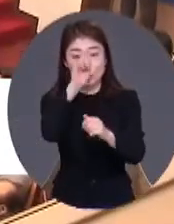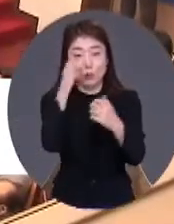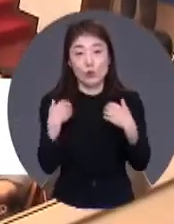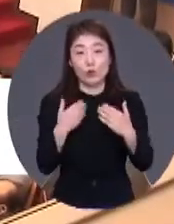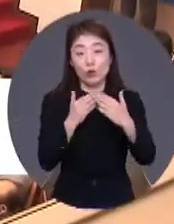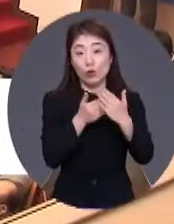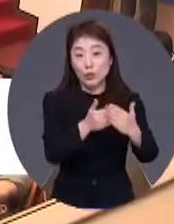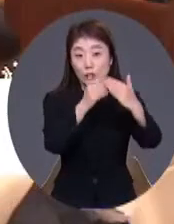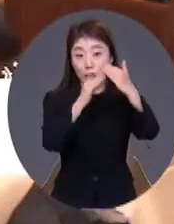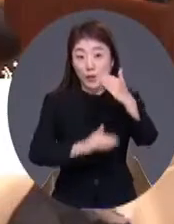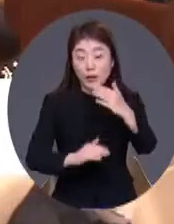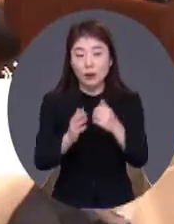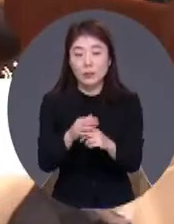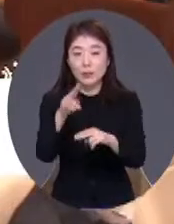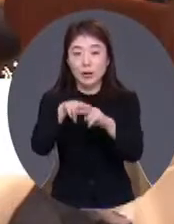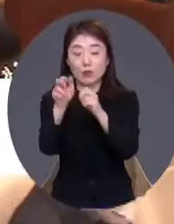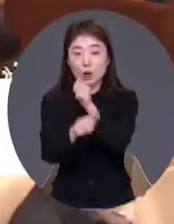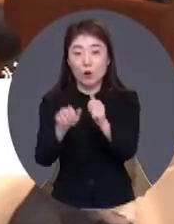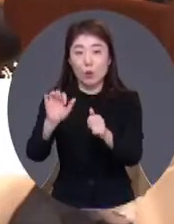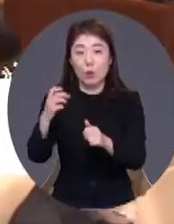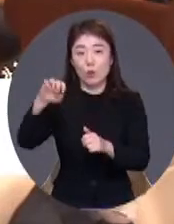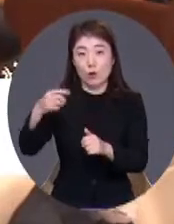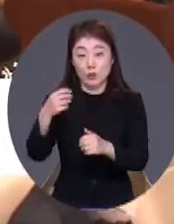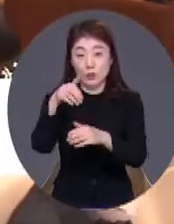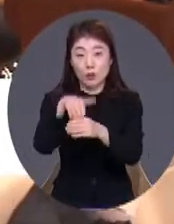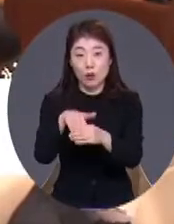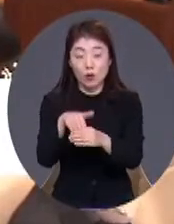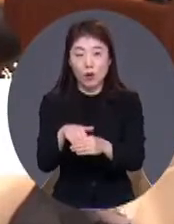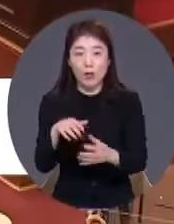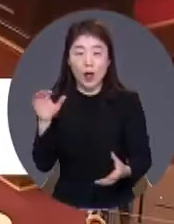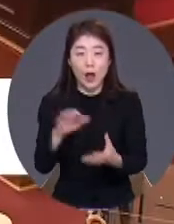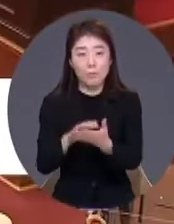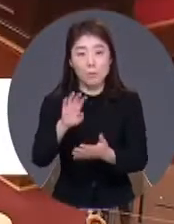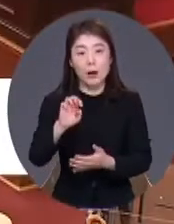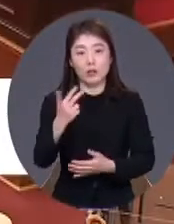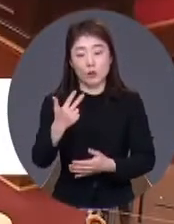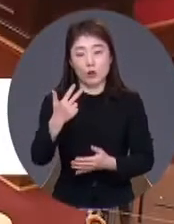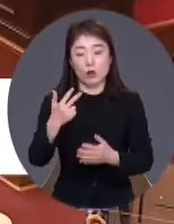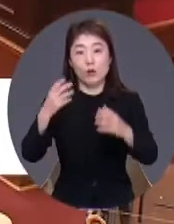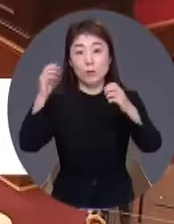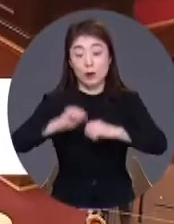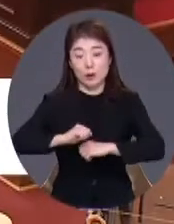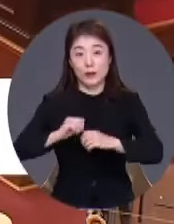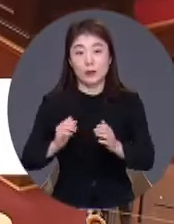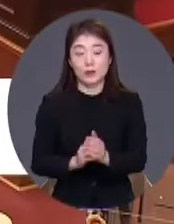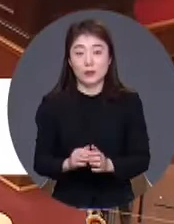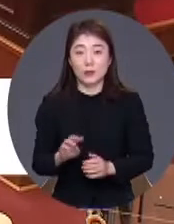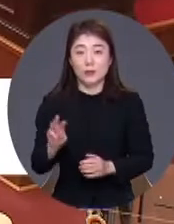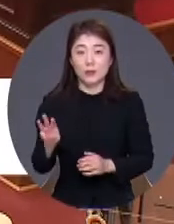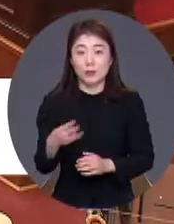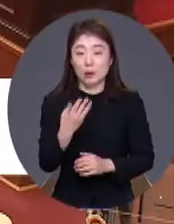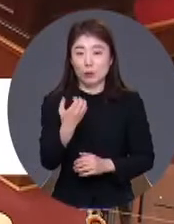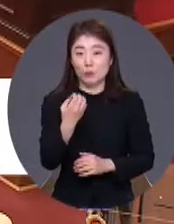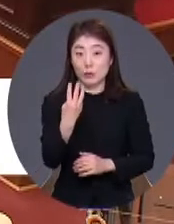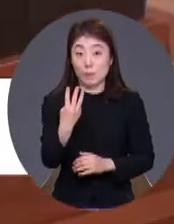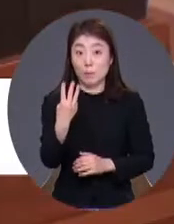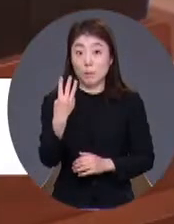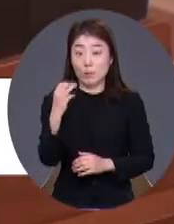상임위원장 보궐선거 등 모두 47건의 안건을 처리했습니다. 한편